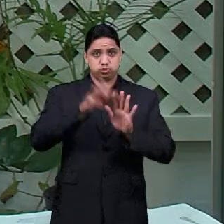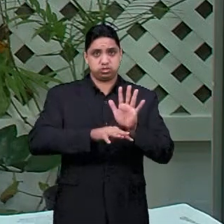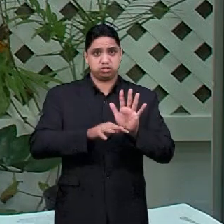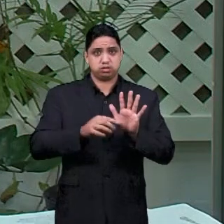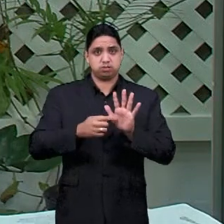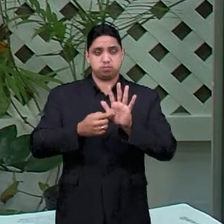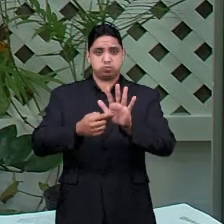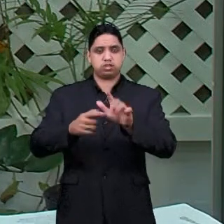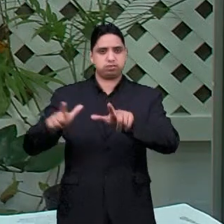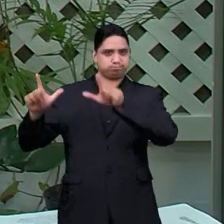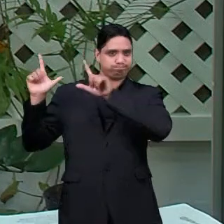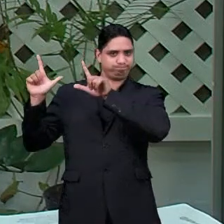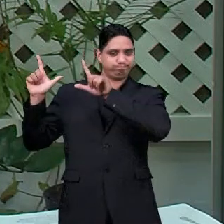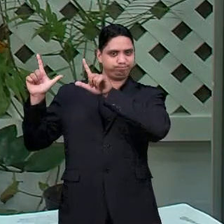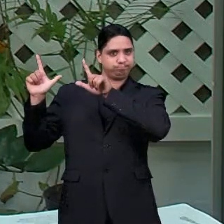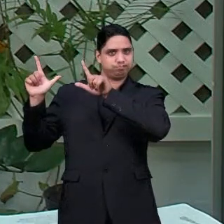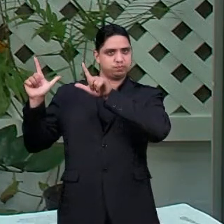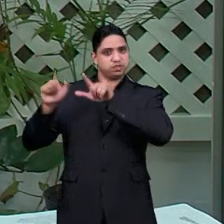dans